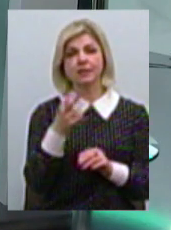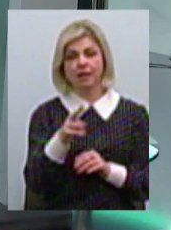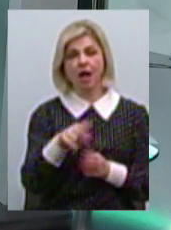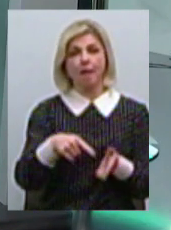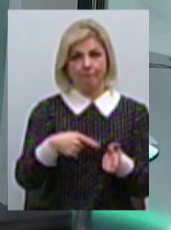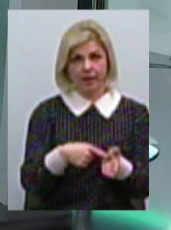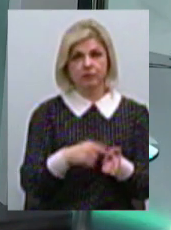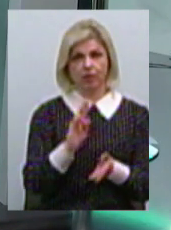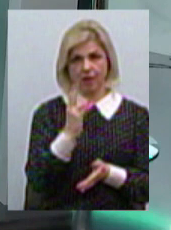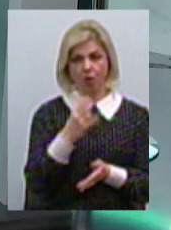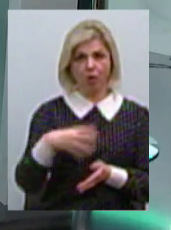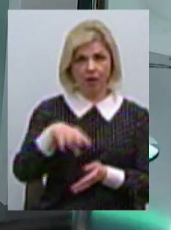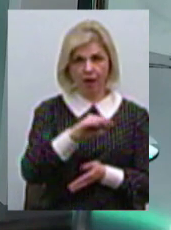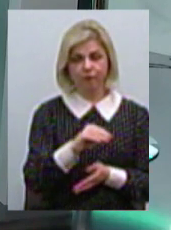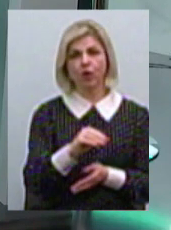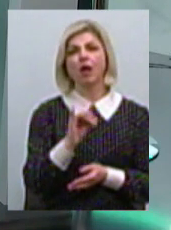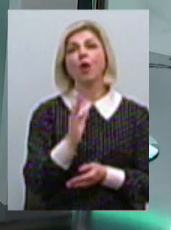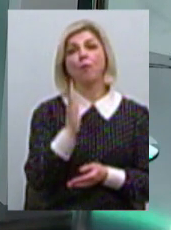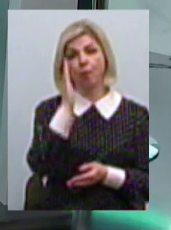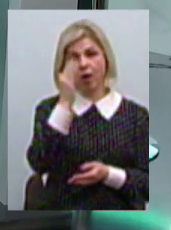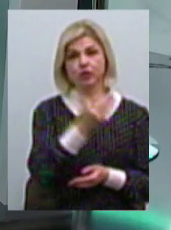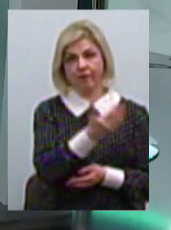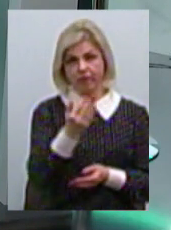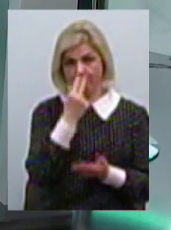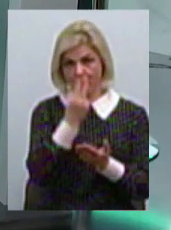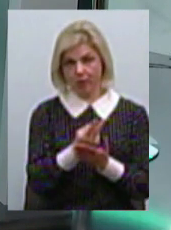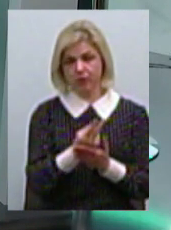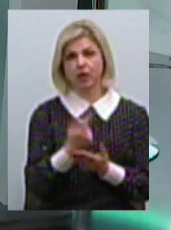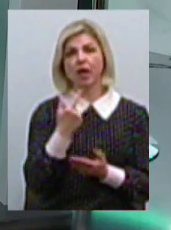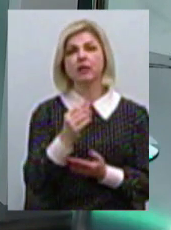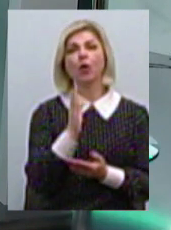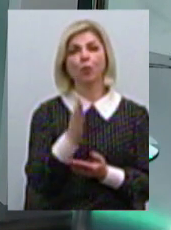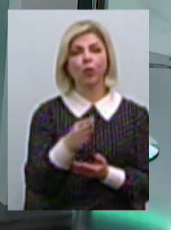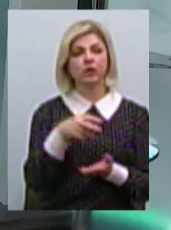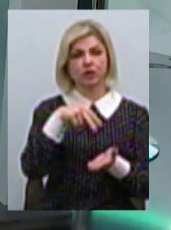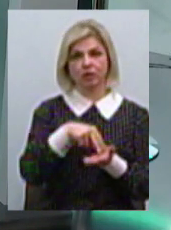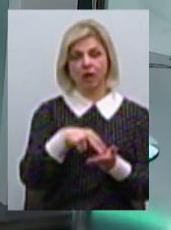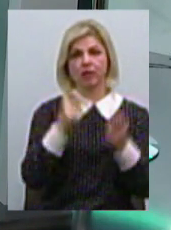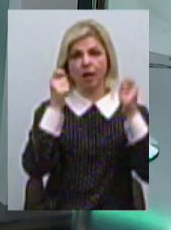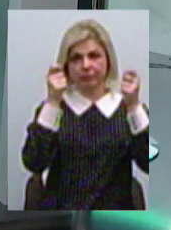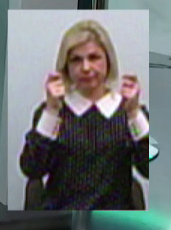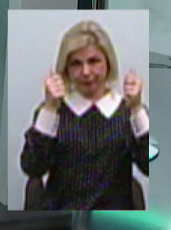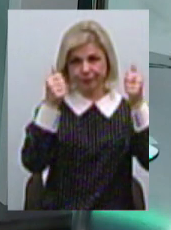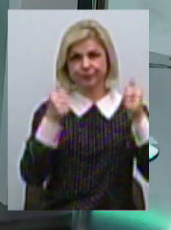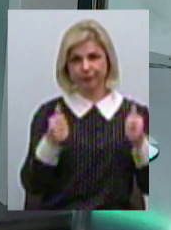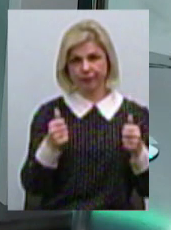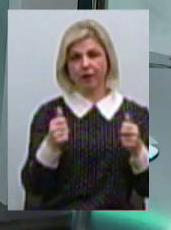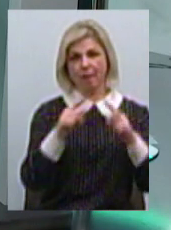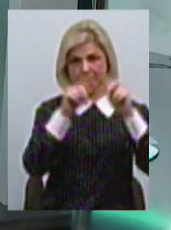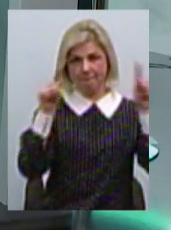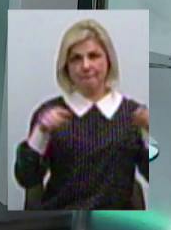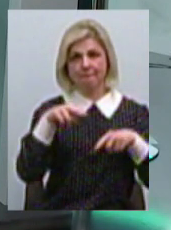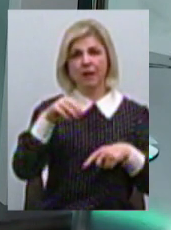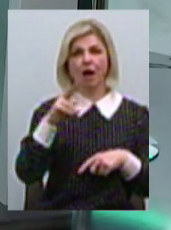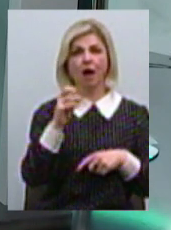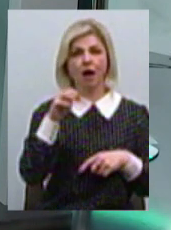Миколаєву. І це в майбутньому ви побачите, де будуть стояти з певними плакатами, де будуть